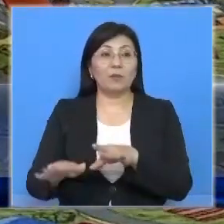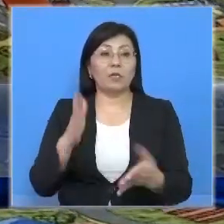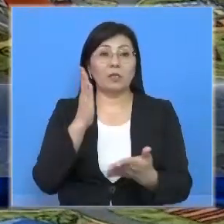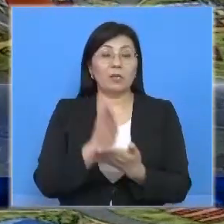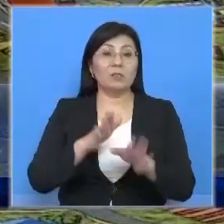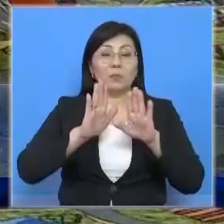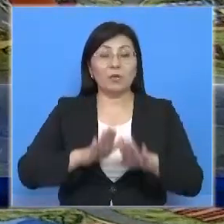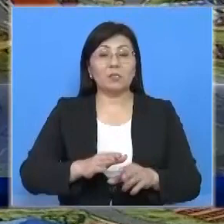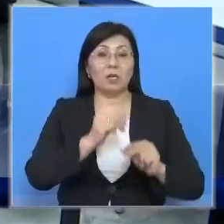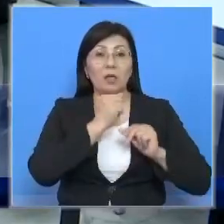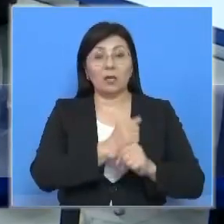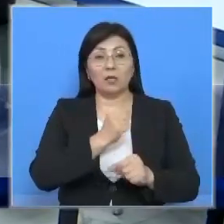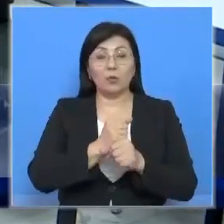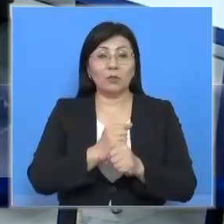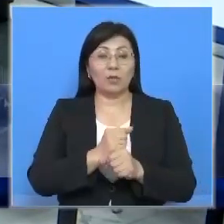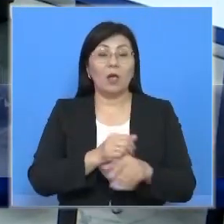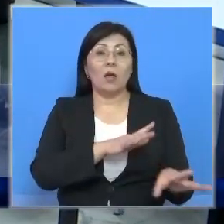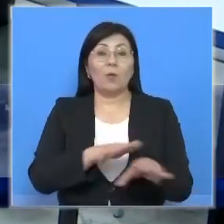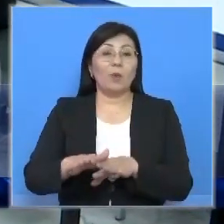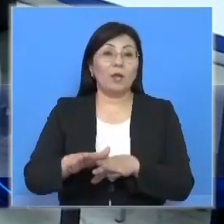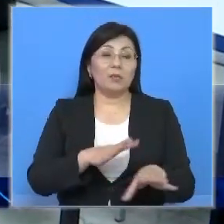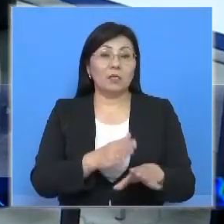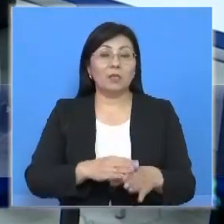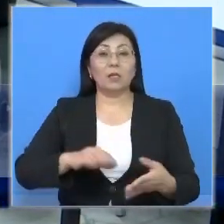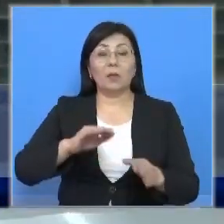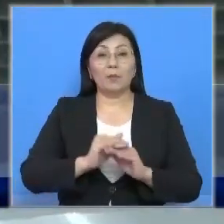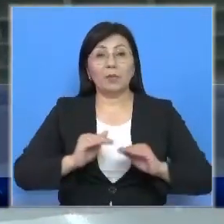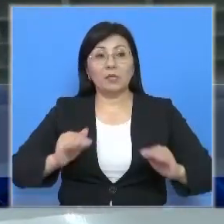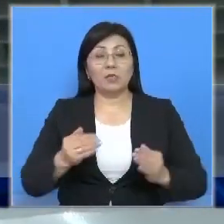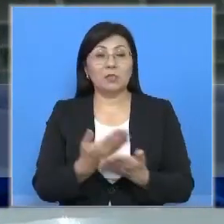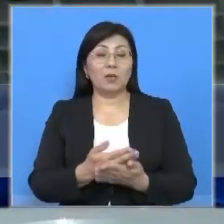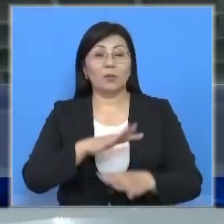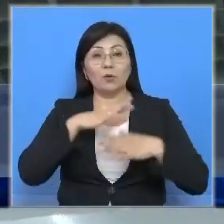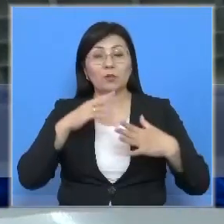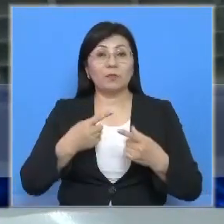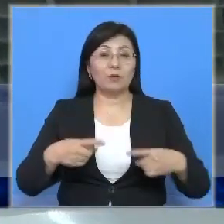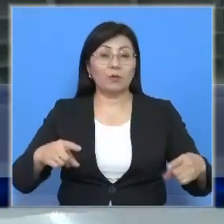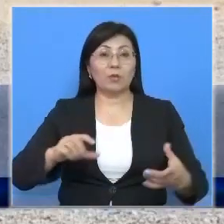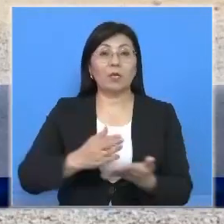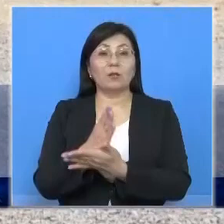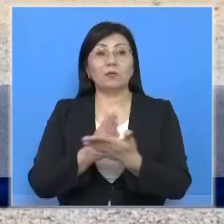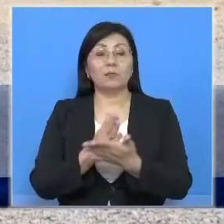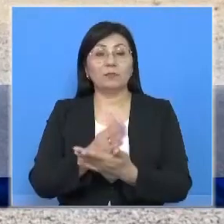работы инспекторов по делам несовершеннолетних, сотрудников миграционной службы, административной практики, пробации.